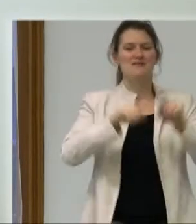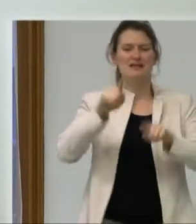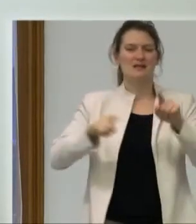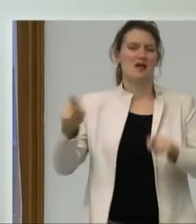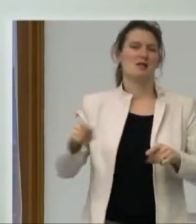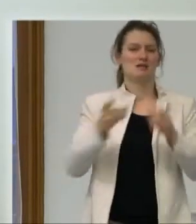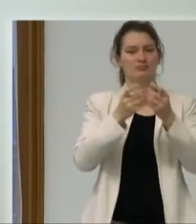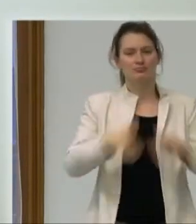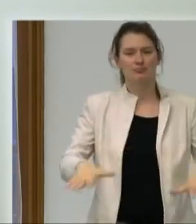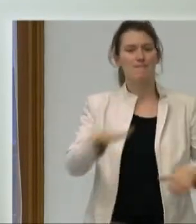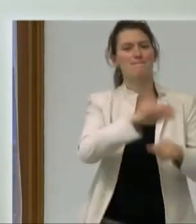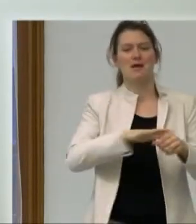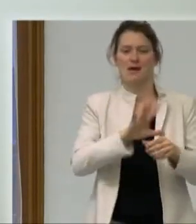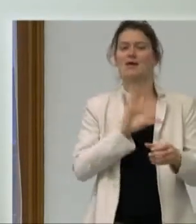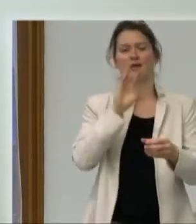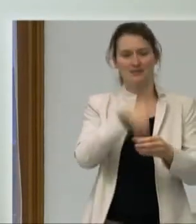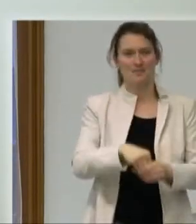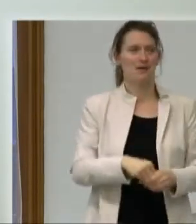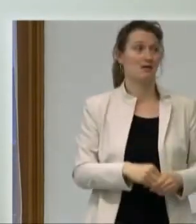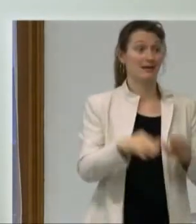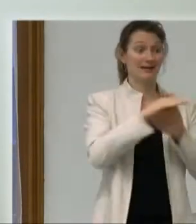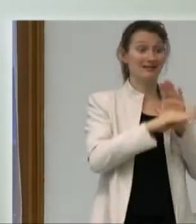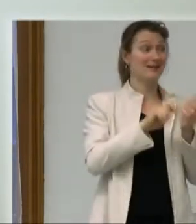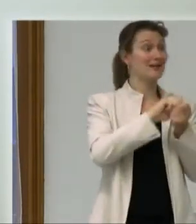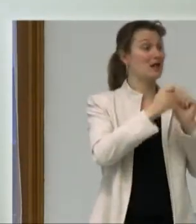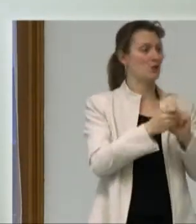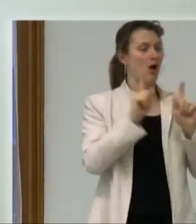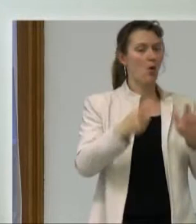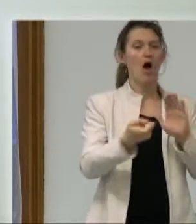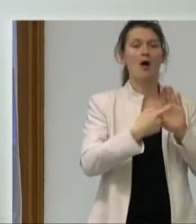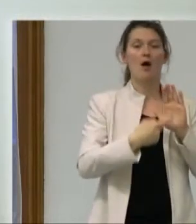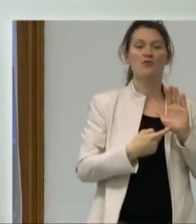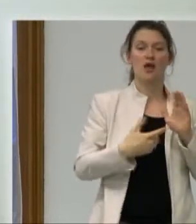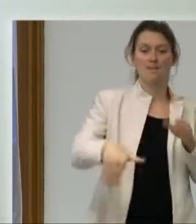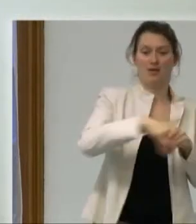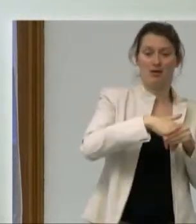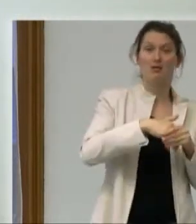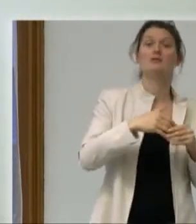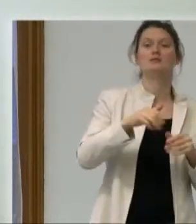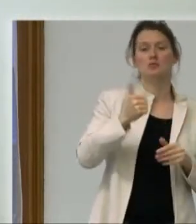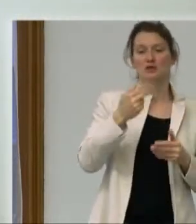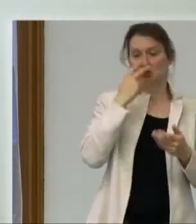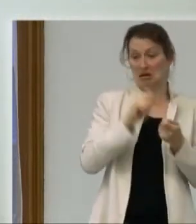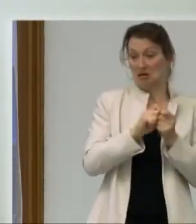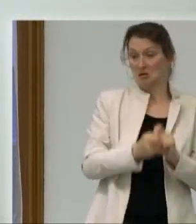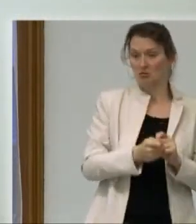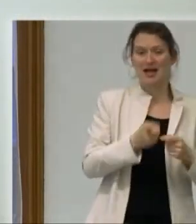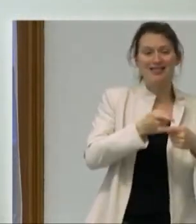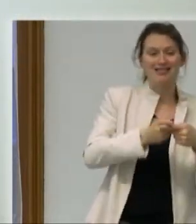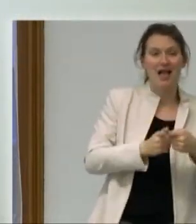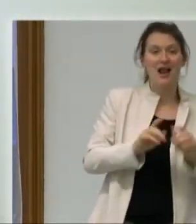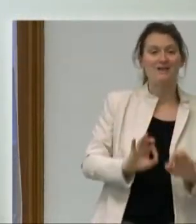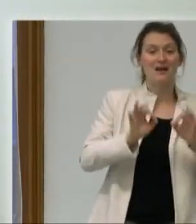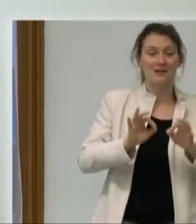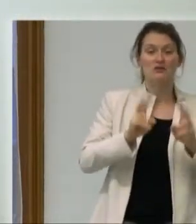werden könnten. Und auch sieht das Gesetz eine Änderung der Aufnahmebedingungen vor, eventuell sogar, dass